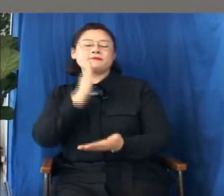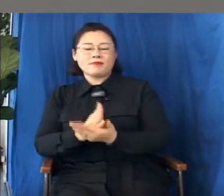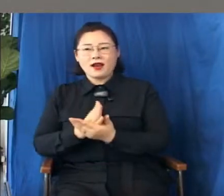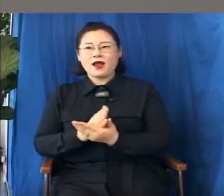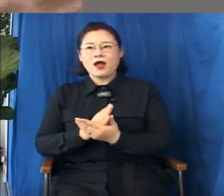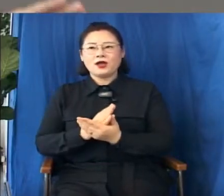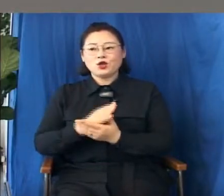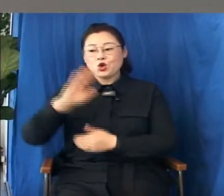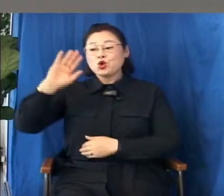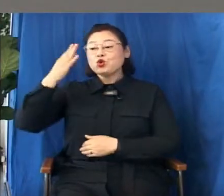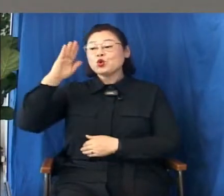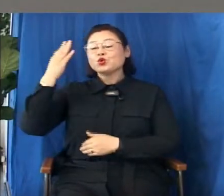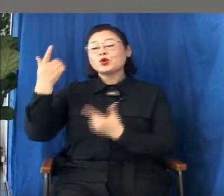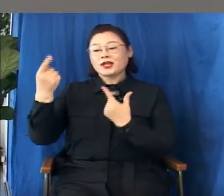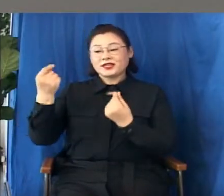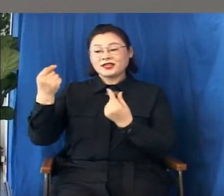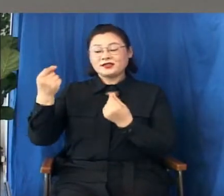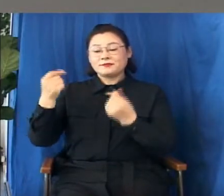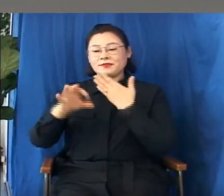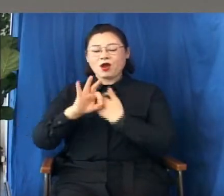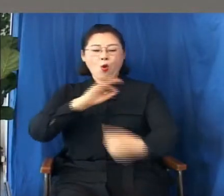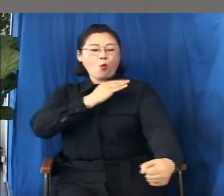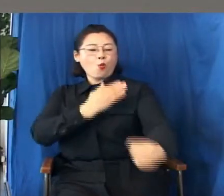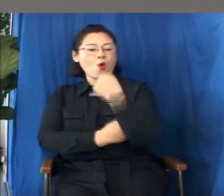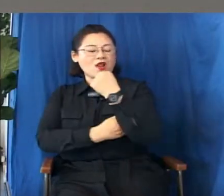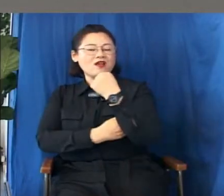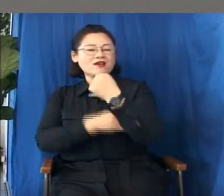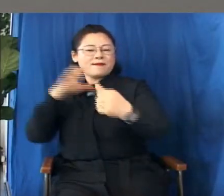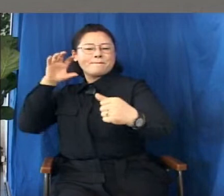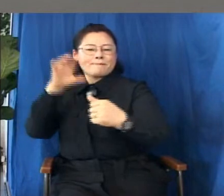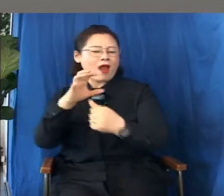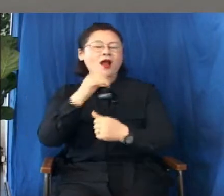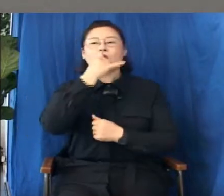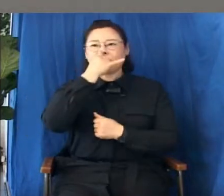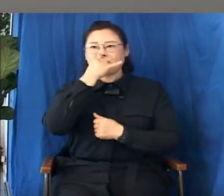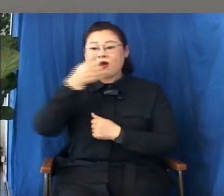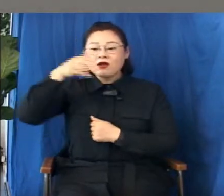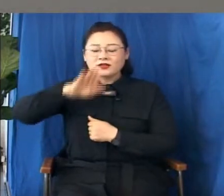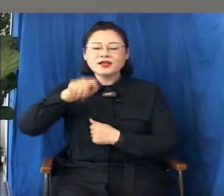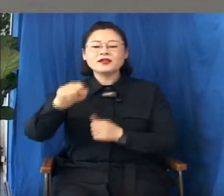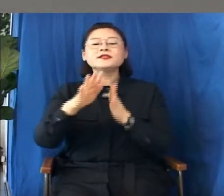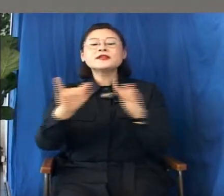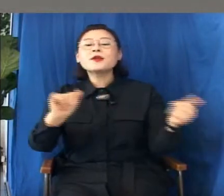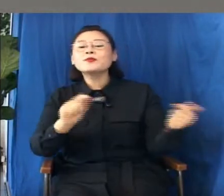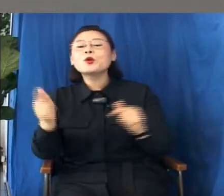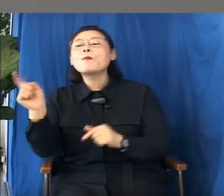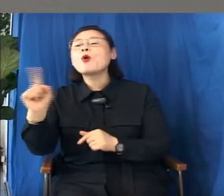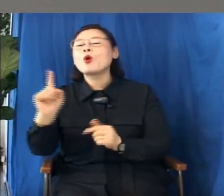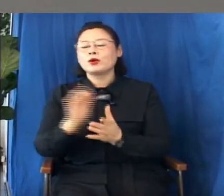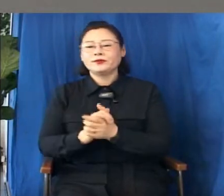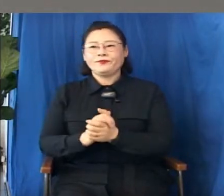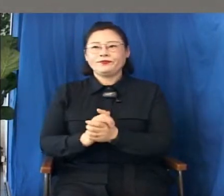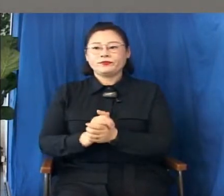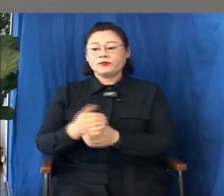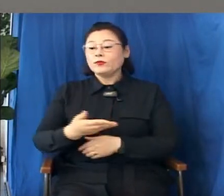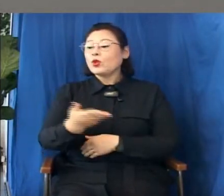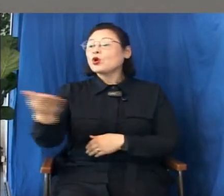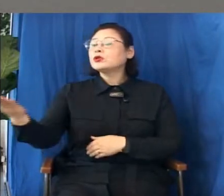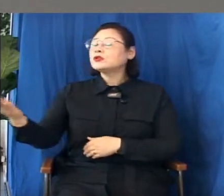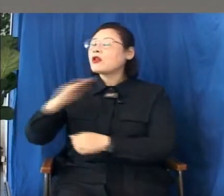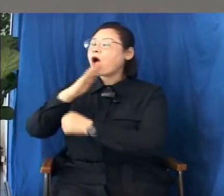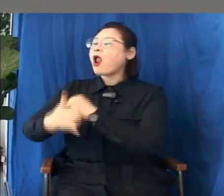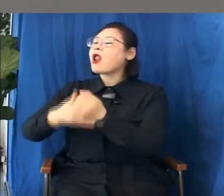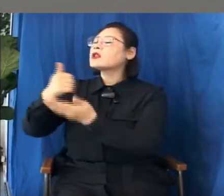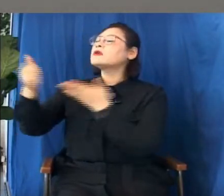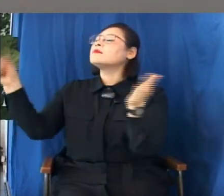요즘으로 치면 권력이 얘기한 거예요. 권력이. 그랬는데 이 사람들은 지금 뭐라고 하는 거예요? 너희들 하나님